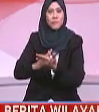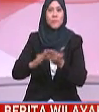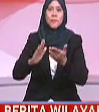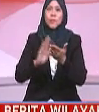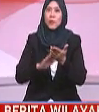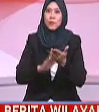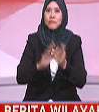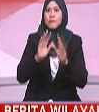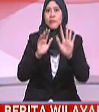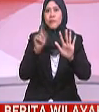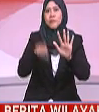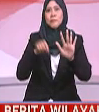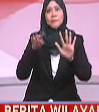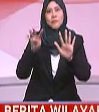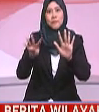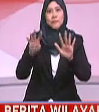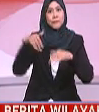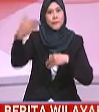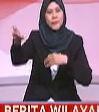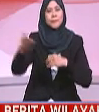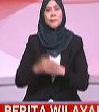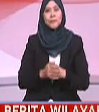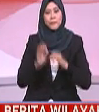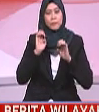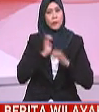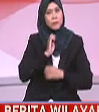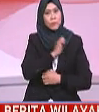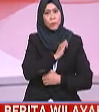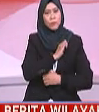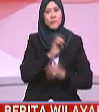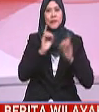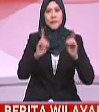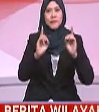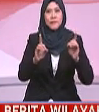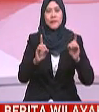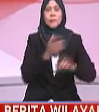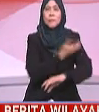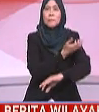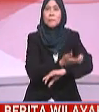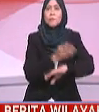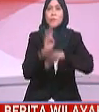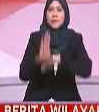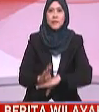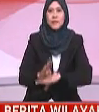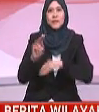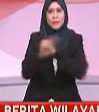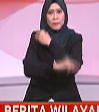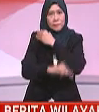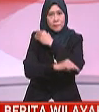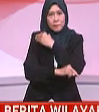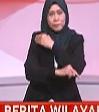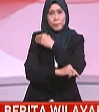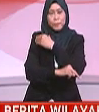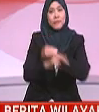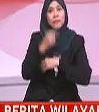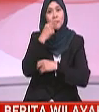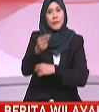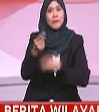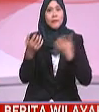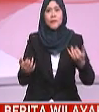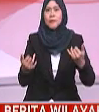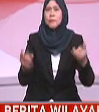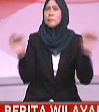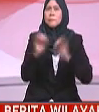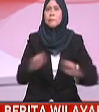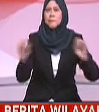persekolahan 5 April depan. Esko Pendidikan, Penerangan, Warisan dan Budaya Negeri Mazlan Bujang memaklumkan setakat ini